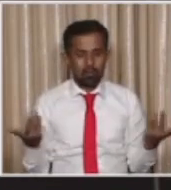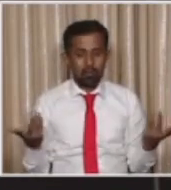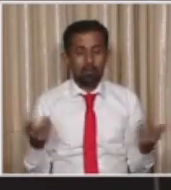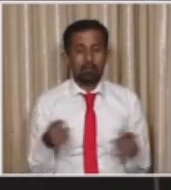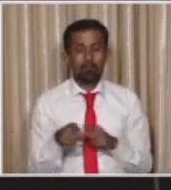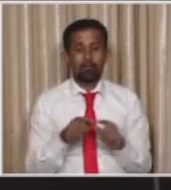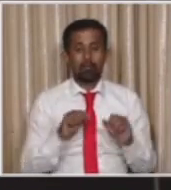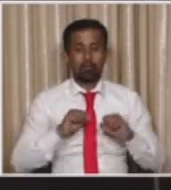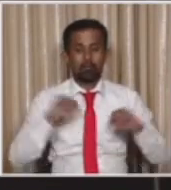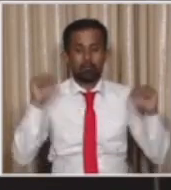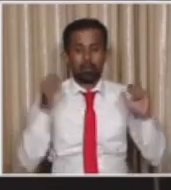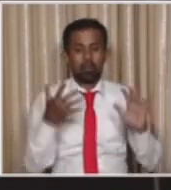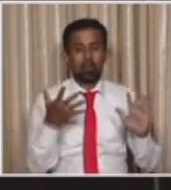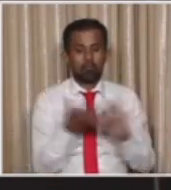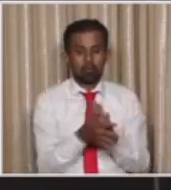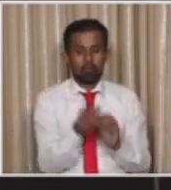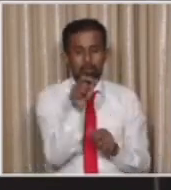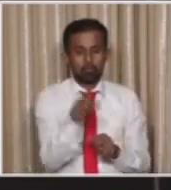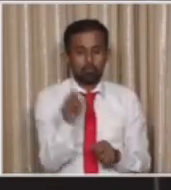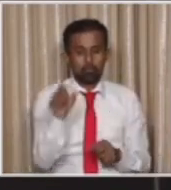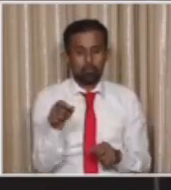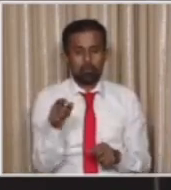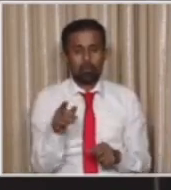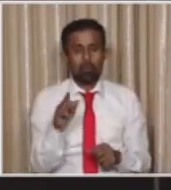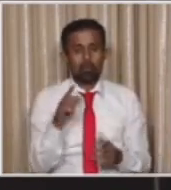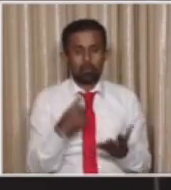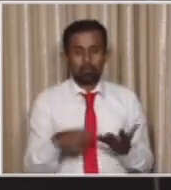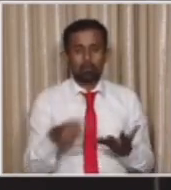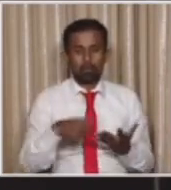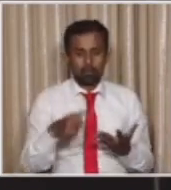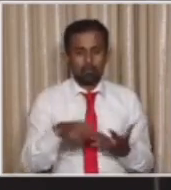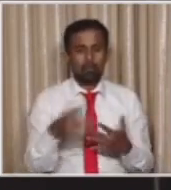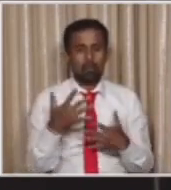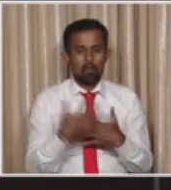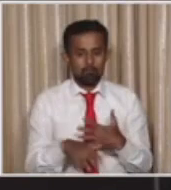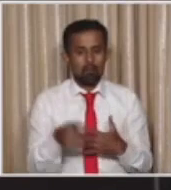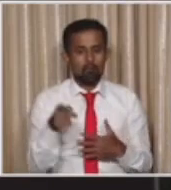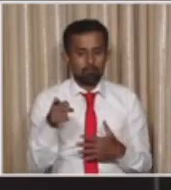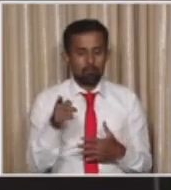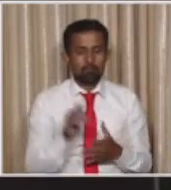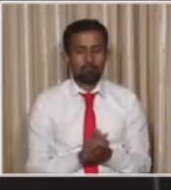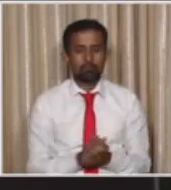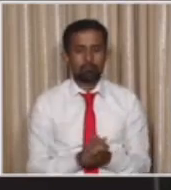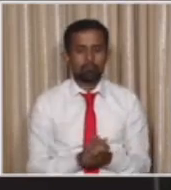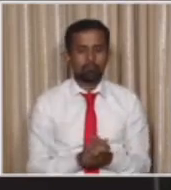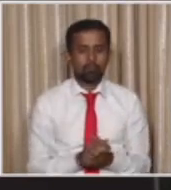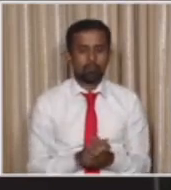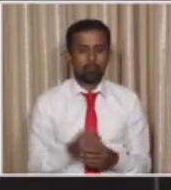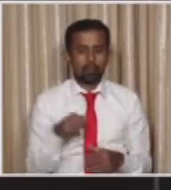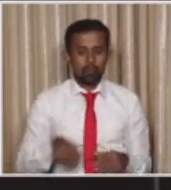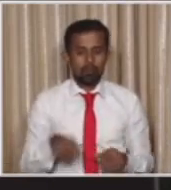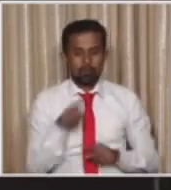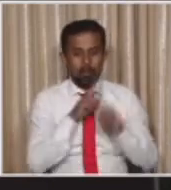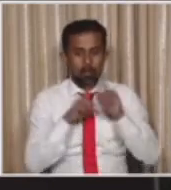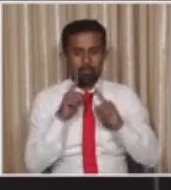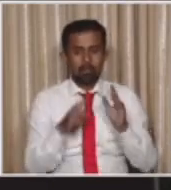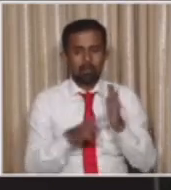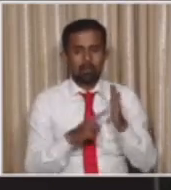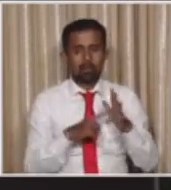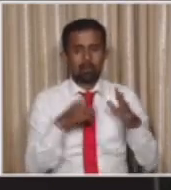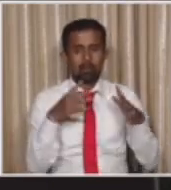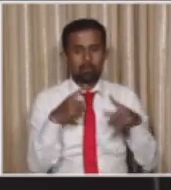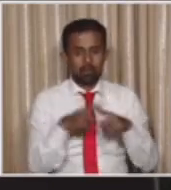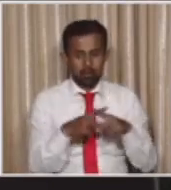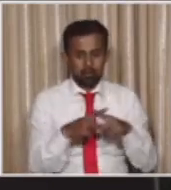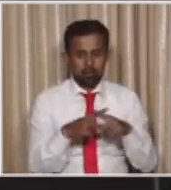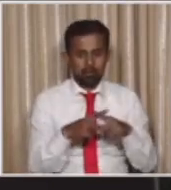අරගලයේ කඩාකප්පල්කාරින්ට දැන් එකින් එක පළ දීගෙන යන්නේ. කල සභාපතිතුමනි අද අපි කතා කරන්නේ බදු ගැන